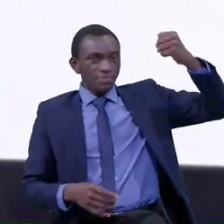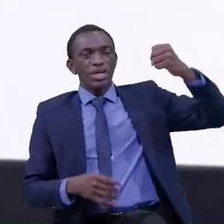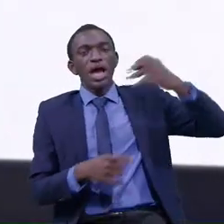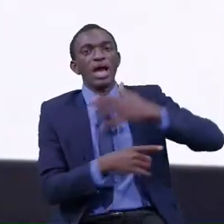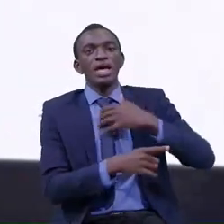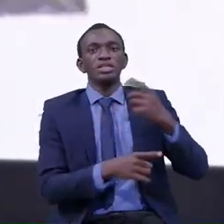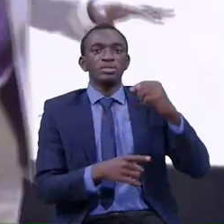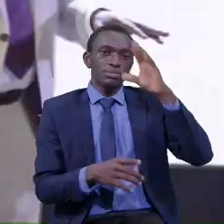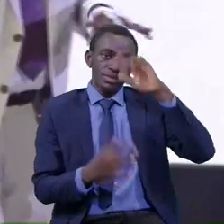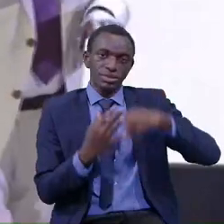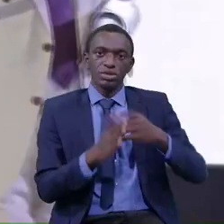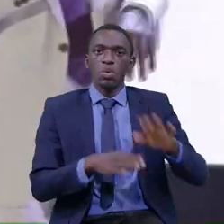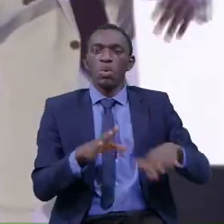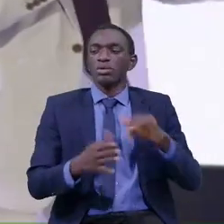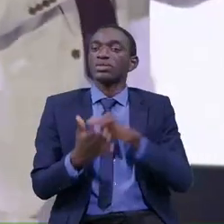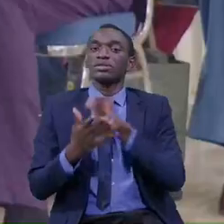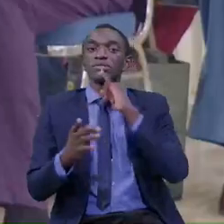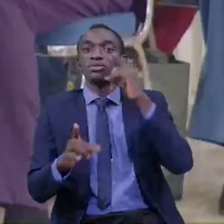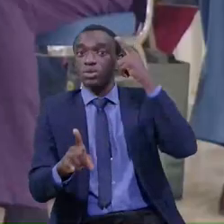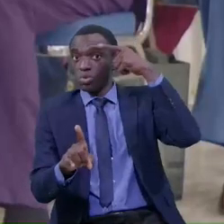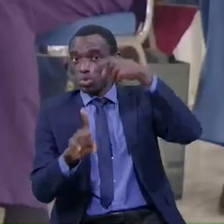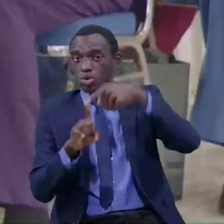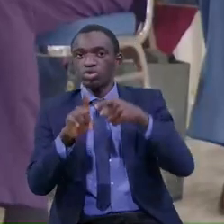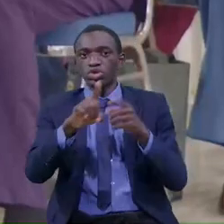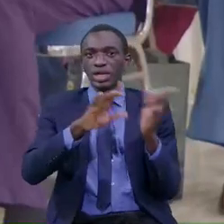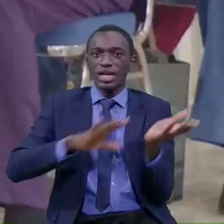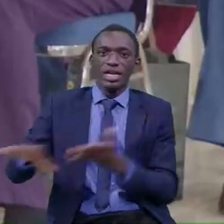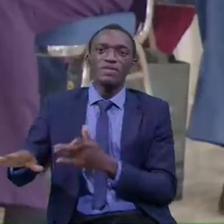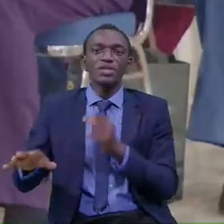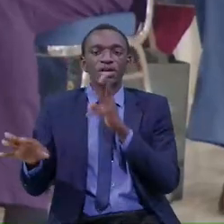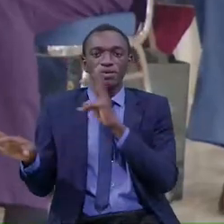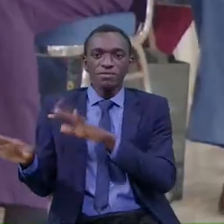l'objectif. Tu laisses cette rivière.